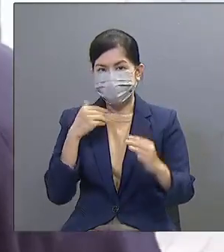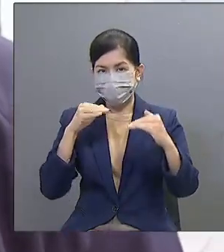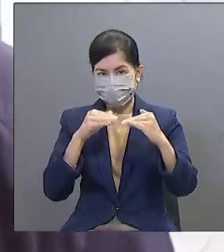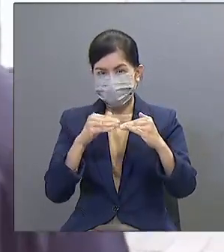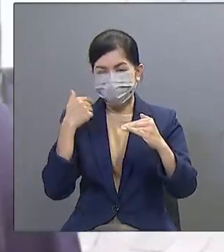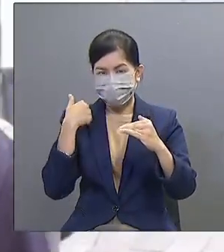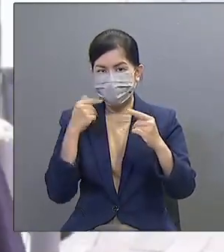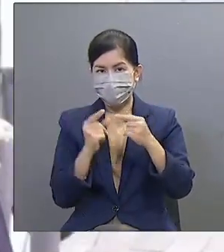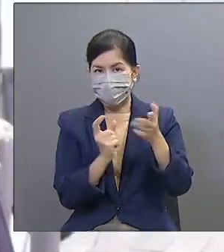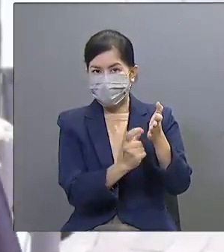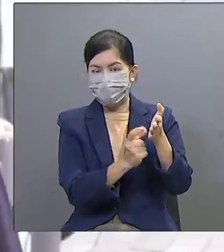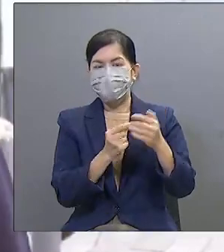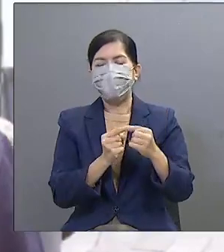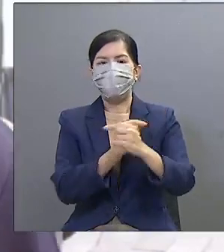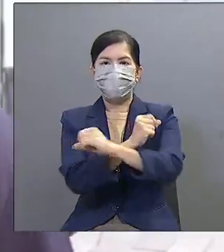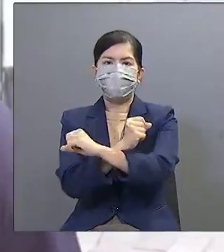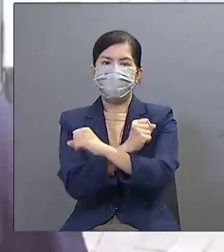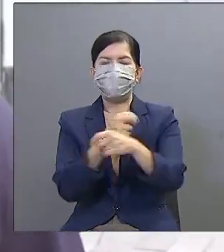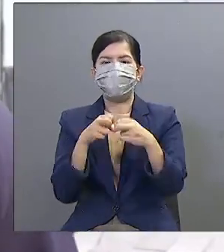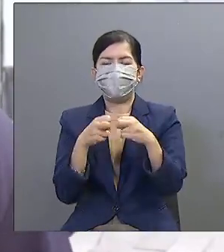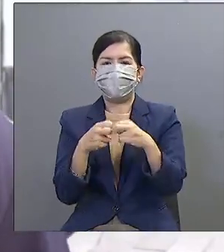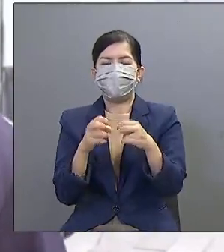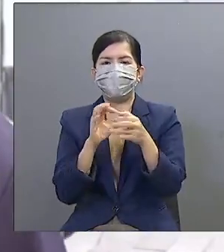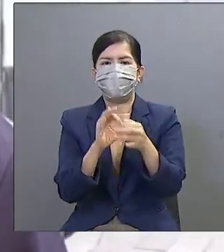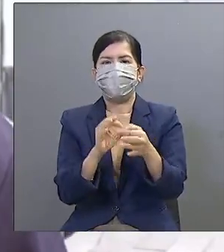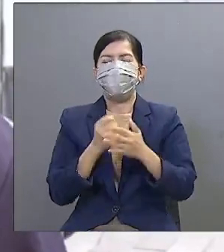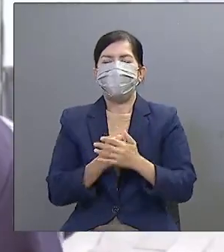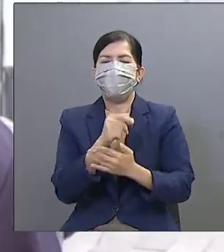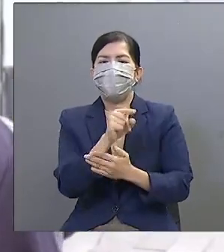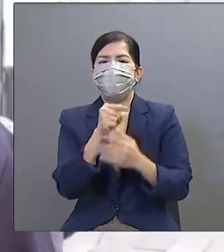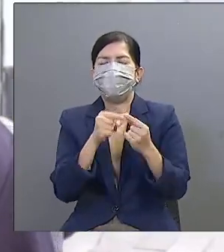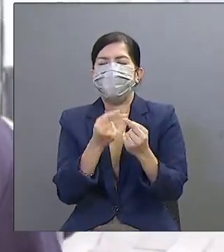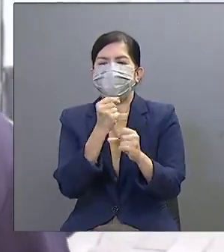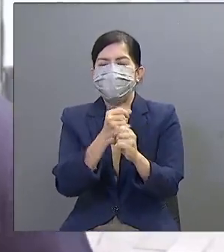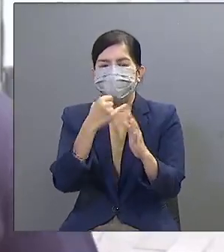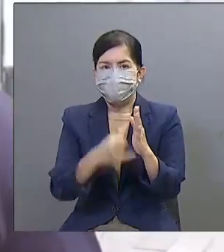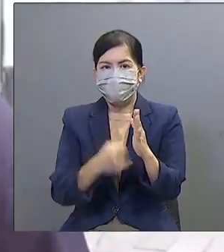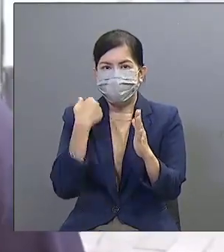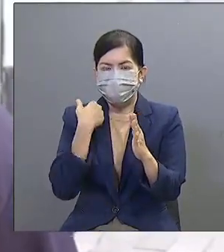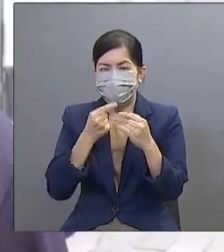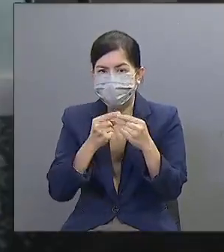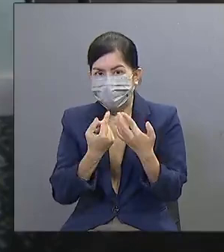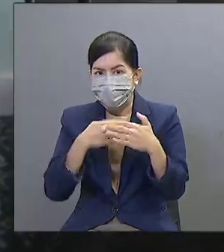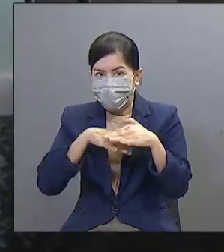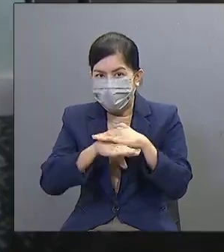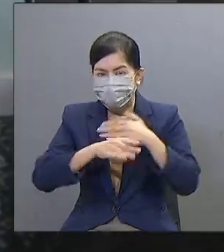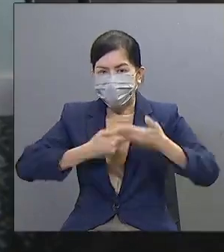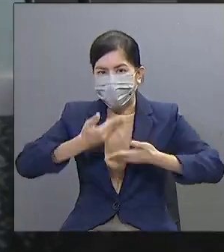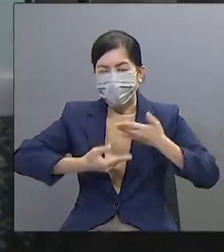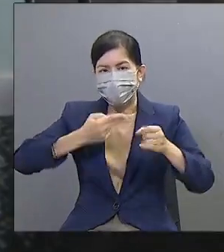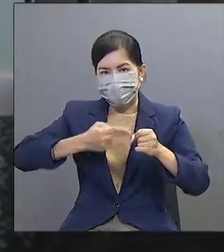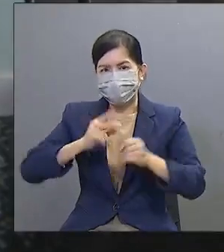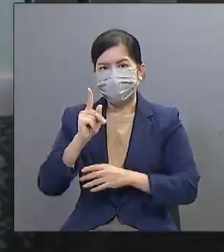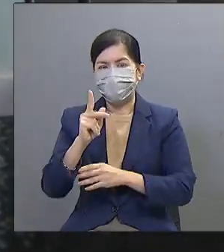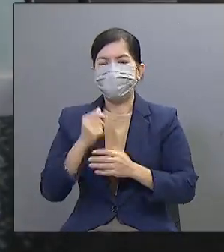รงนี้ก็จะทำให้สิ่งที่เกิดขึ้นก็คือจะทำให้เกิดประโยชน์ในการปราบปรามในการตรวจสอบลดการรั่วไหลนะครับ ล่าสุดป